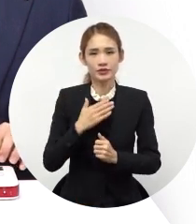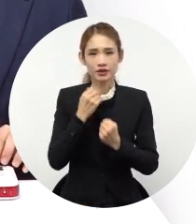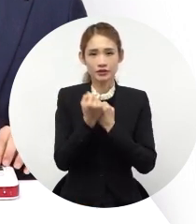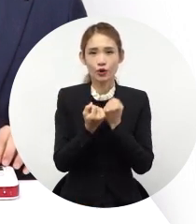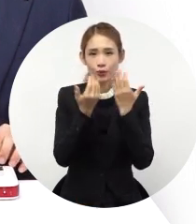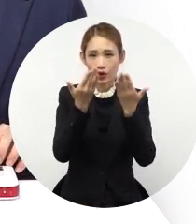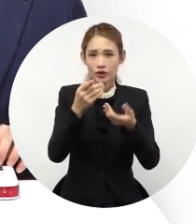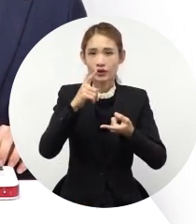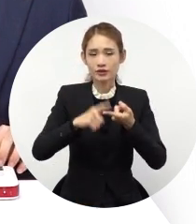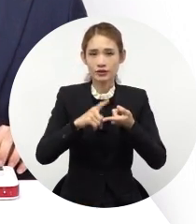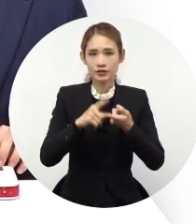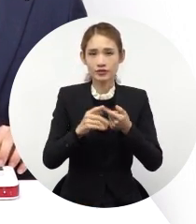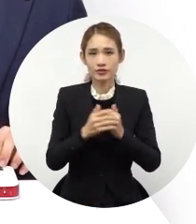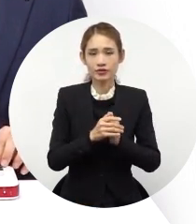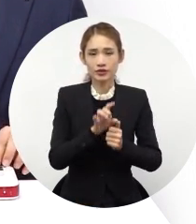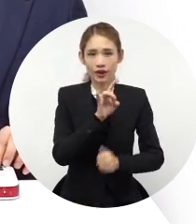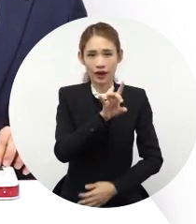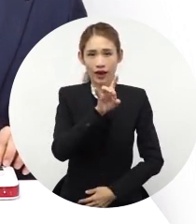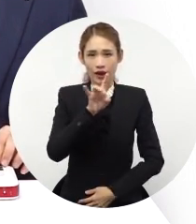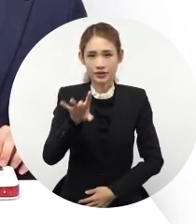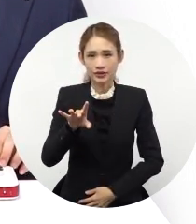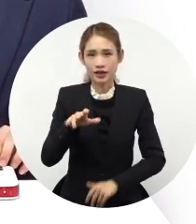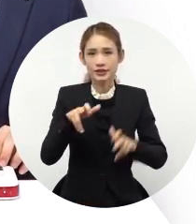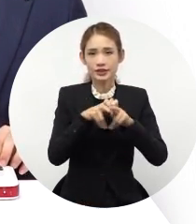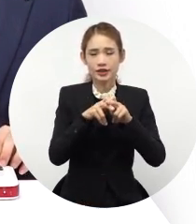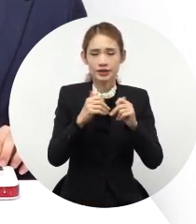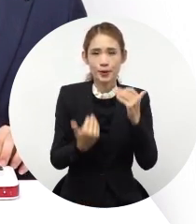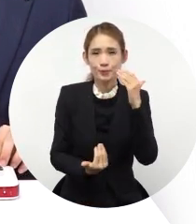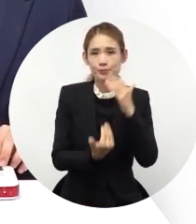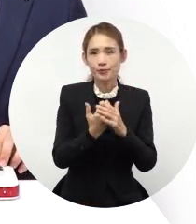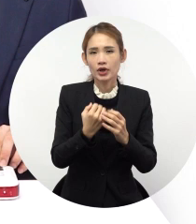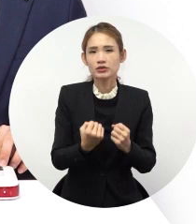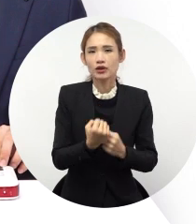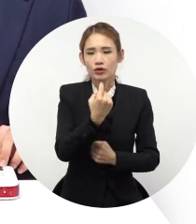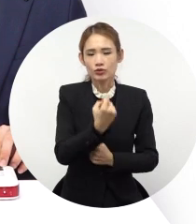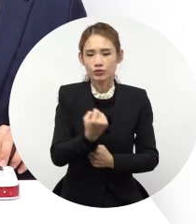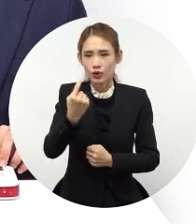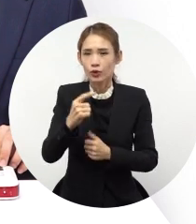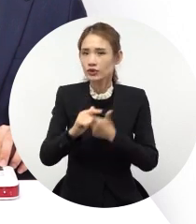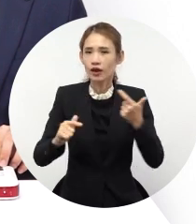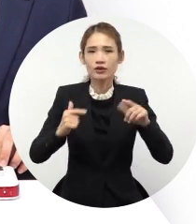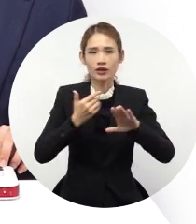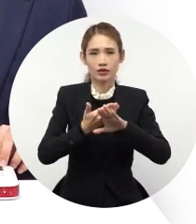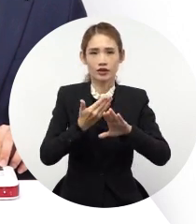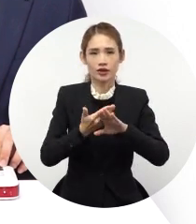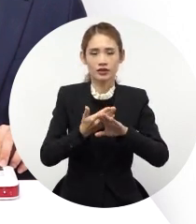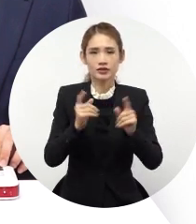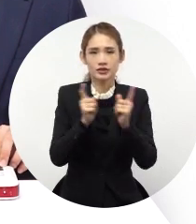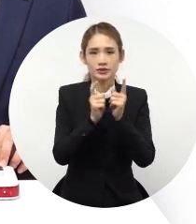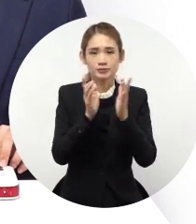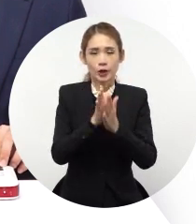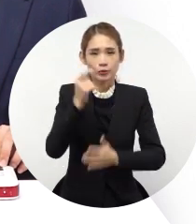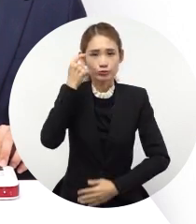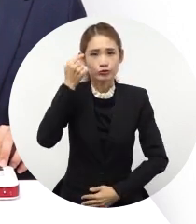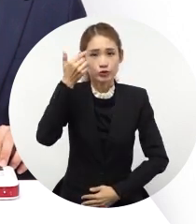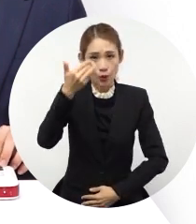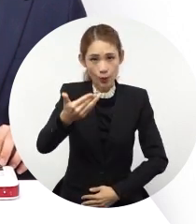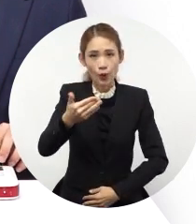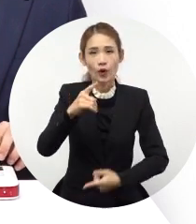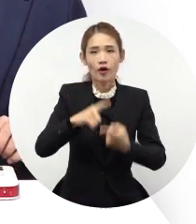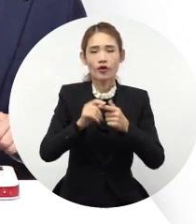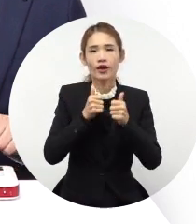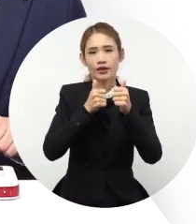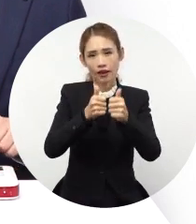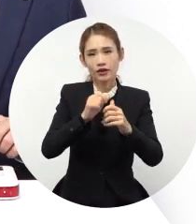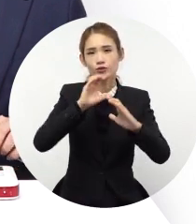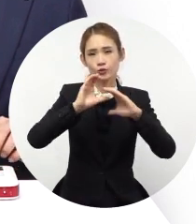지금 말씀드리는 부분들은 각자 장애 발생 원인이 다르기 때문에 직접 질문하고 그에 따라서